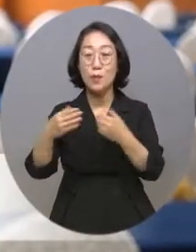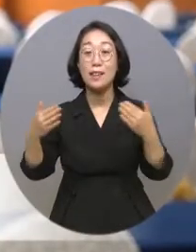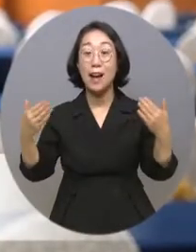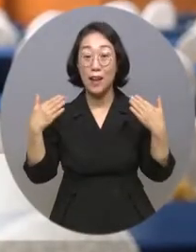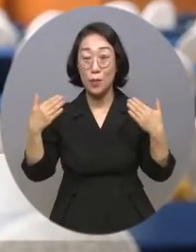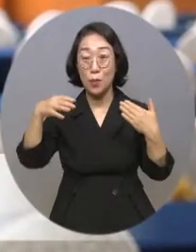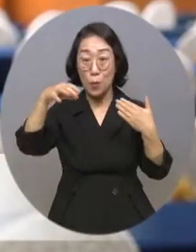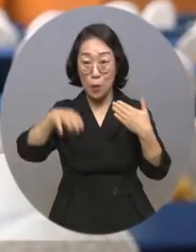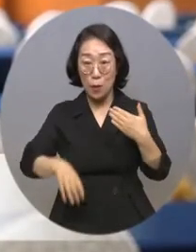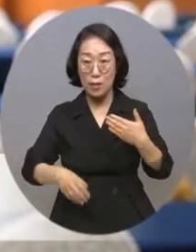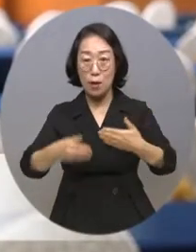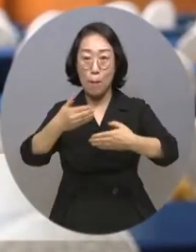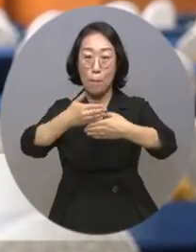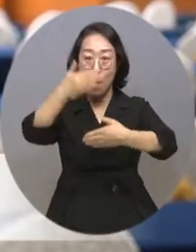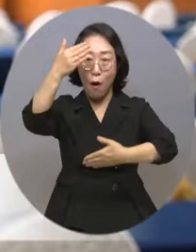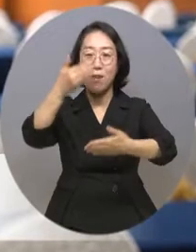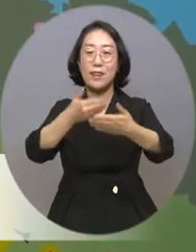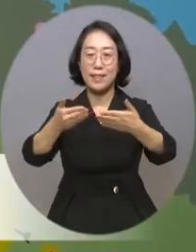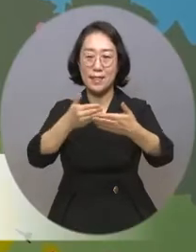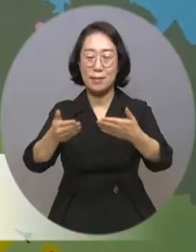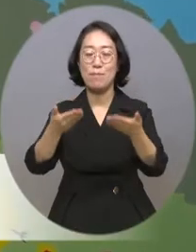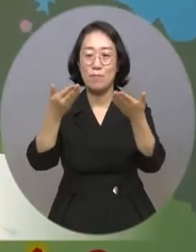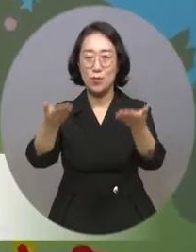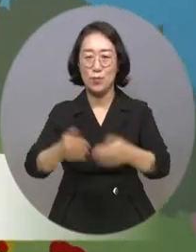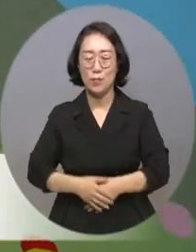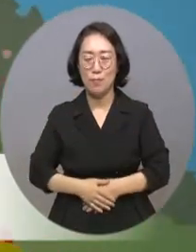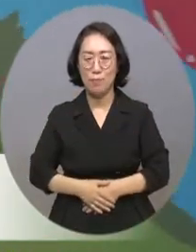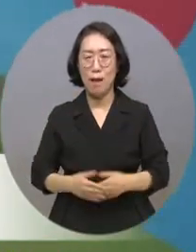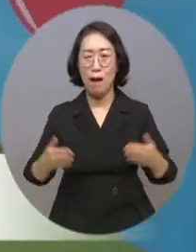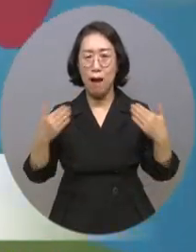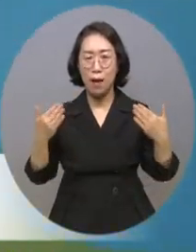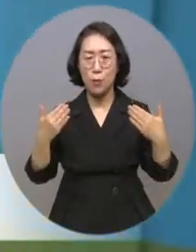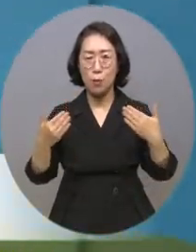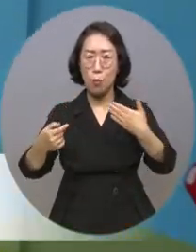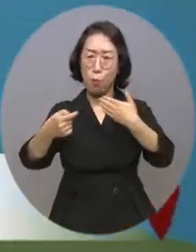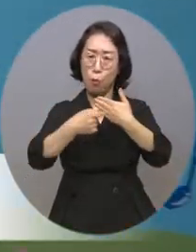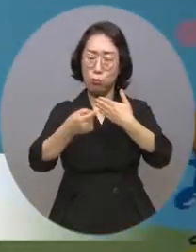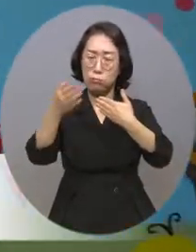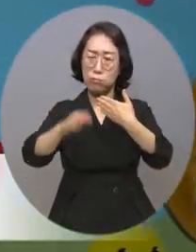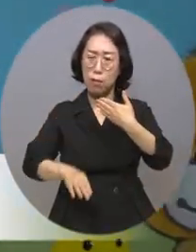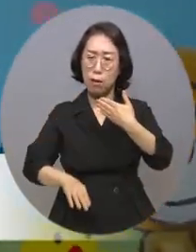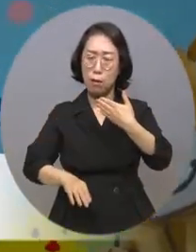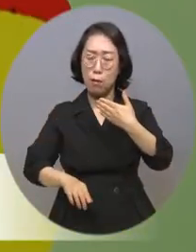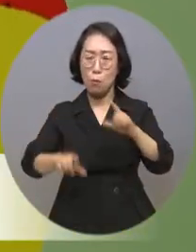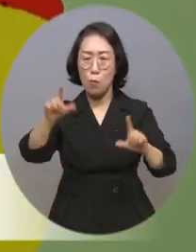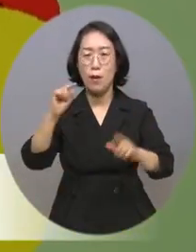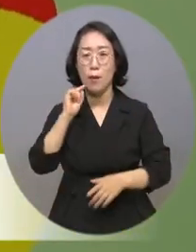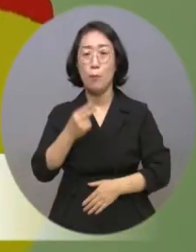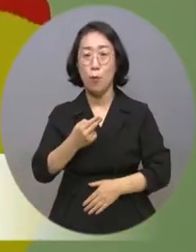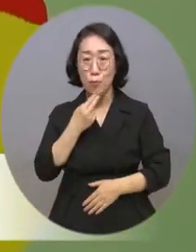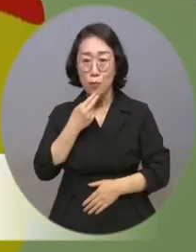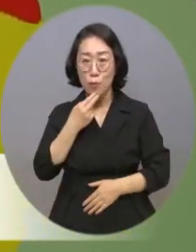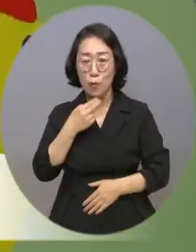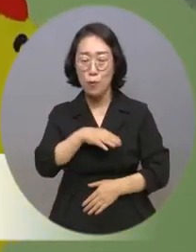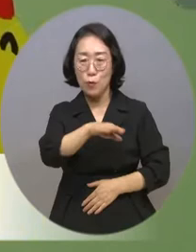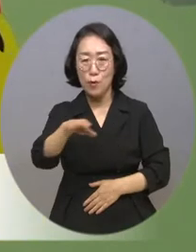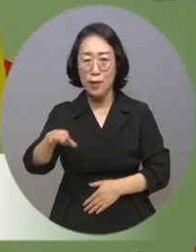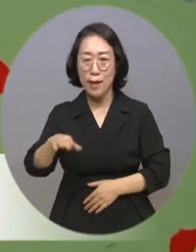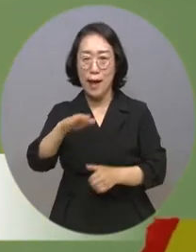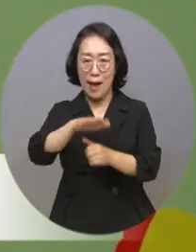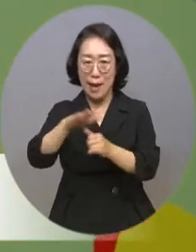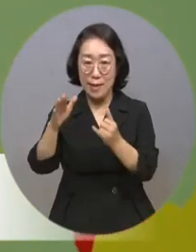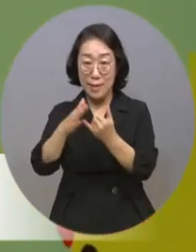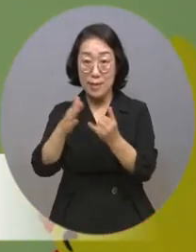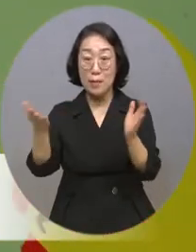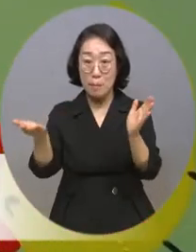그리는 작업을 진행했습니다. 아무래도 초등학교인데도 벽이 너무 허전했던 그런 벽에 저희가 아이들의 꿈을 담은